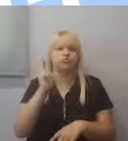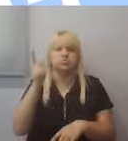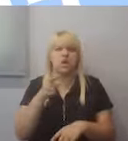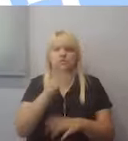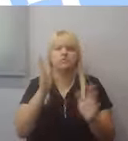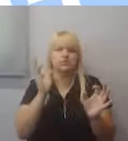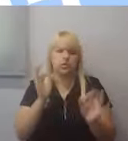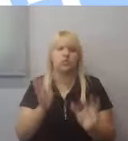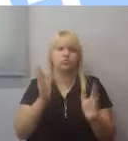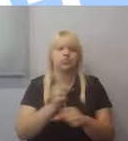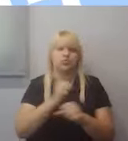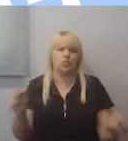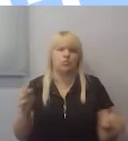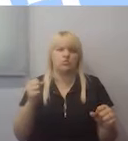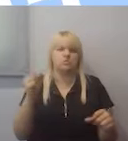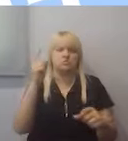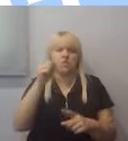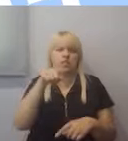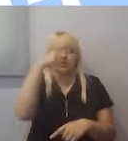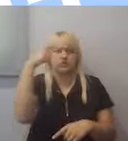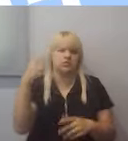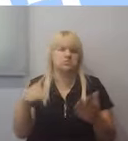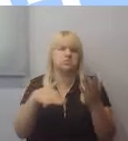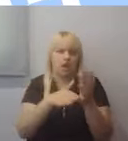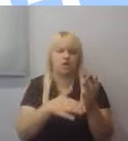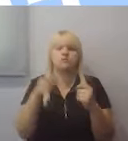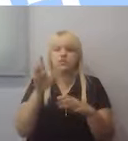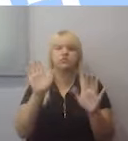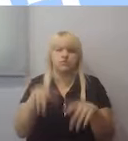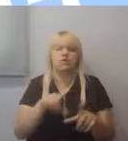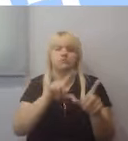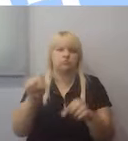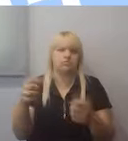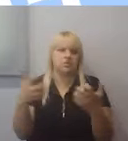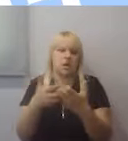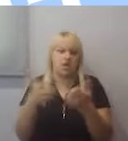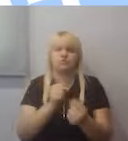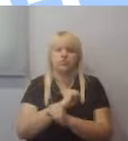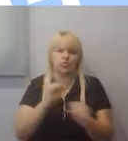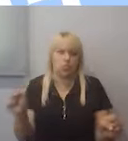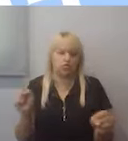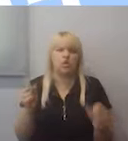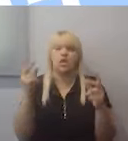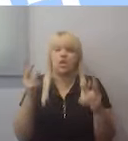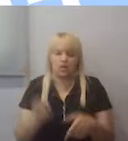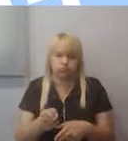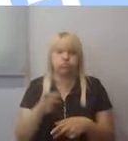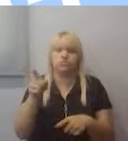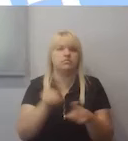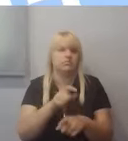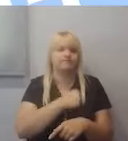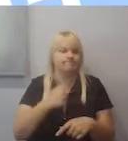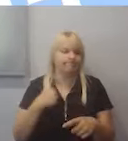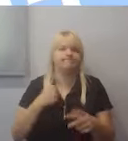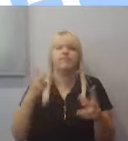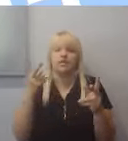medicīniskā palīdzība un ka viņš drīkst doties kaujā droši ja nu kas gadās un karavīriem gadās tad viņam